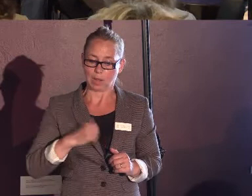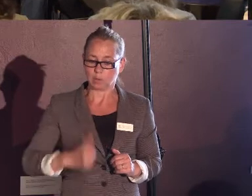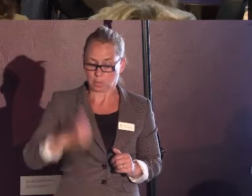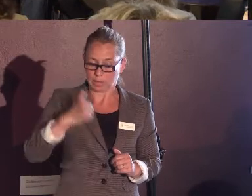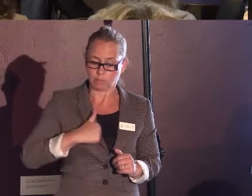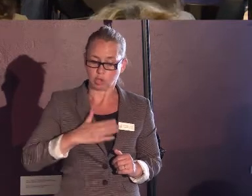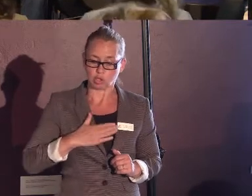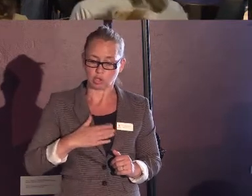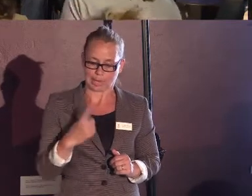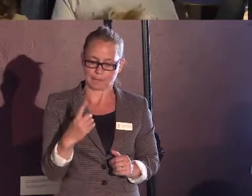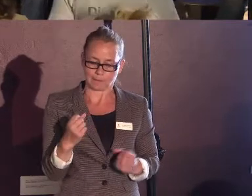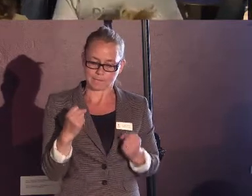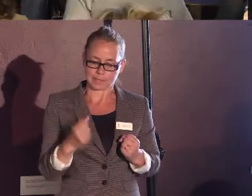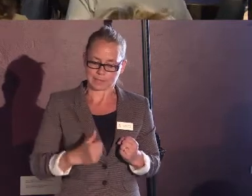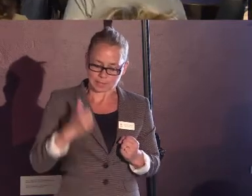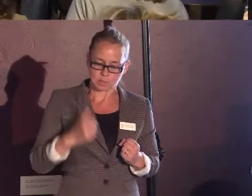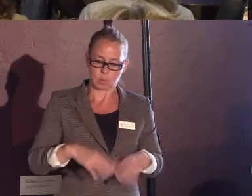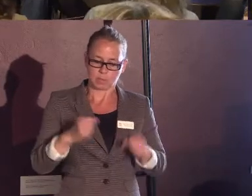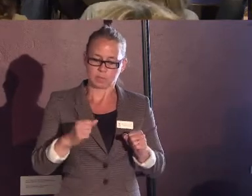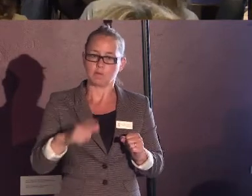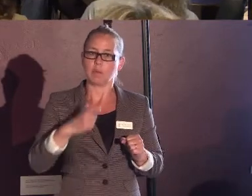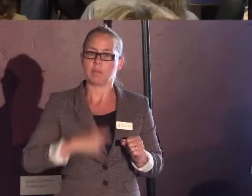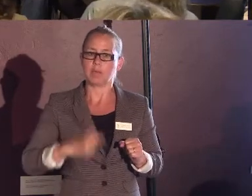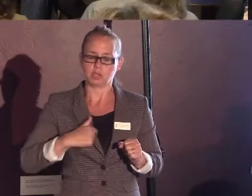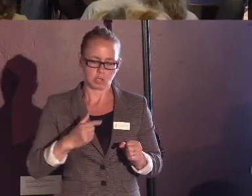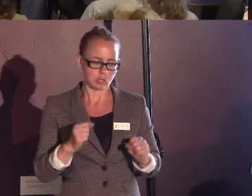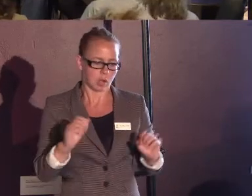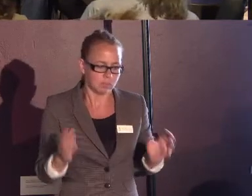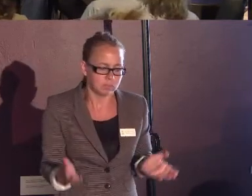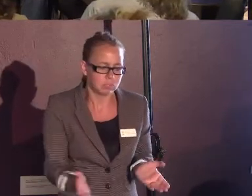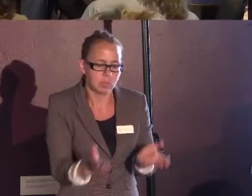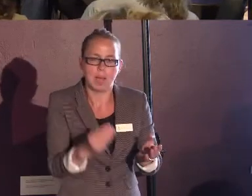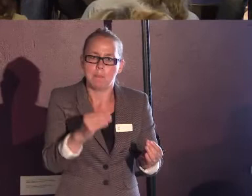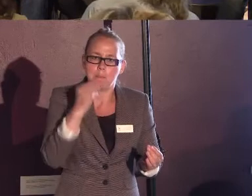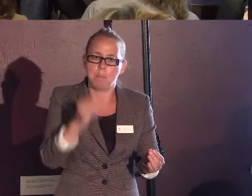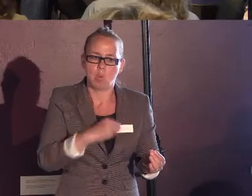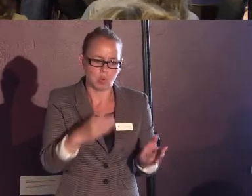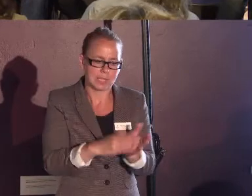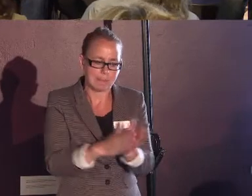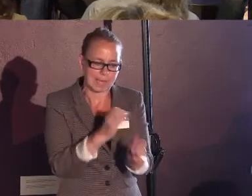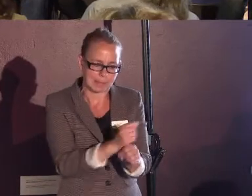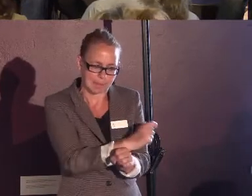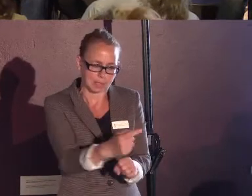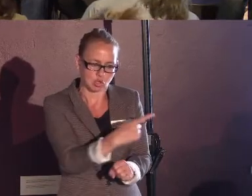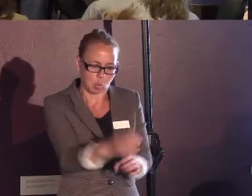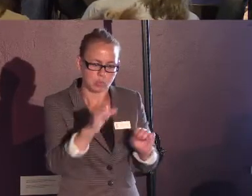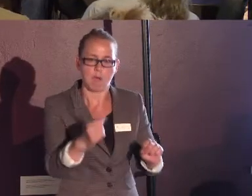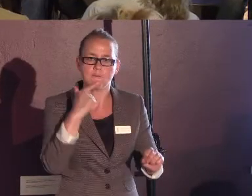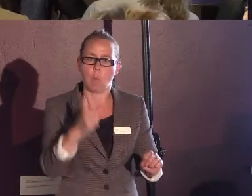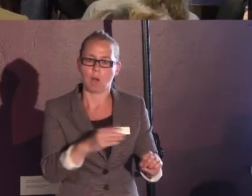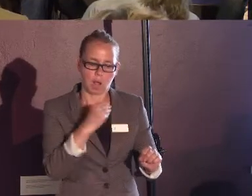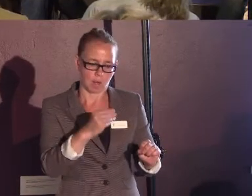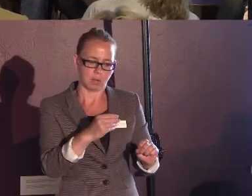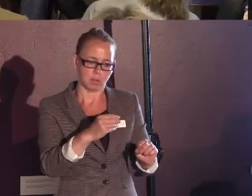och jag tycker att en av mina viktigaste uppgifter är att gjuta mod i våra medarbetare så att de vågar